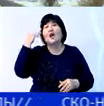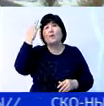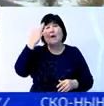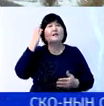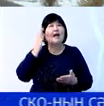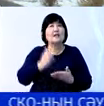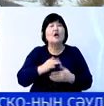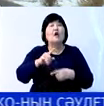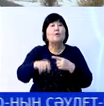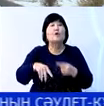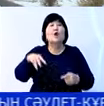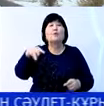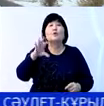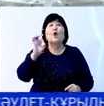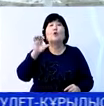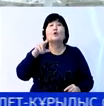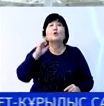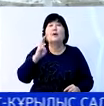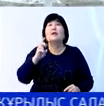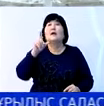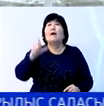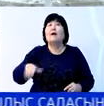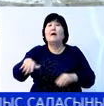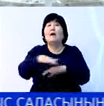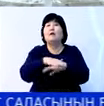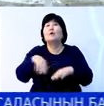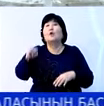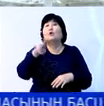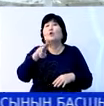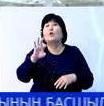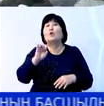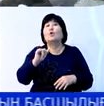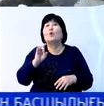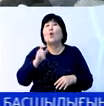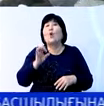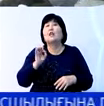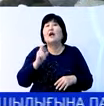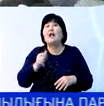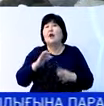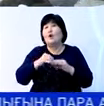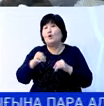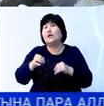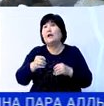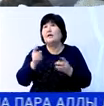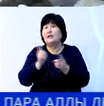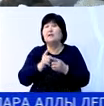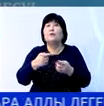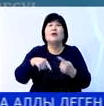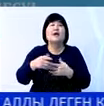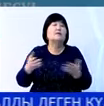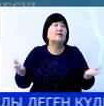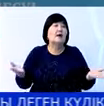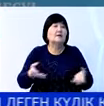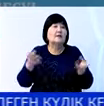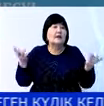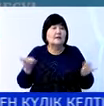мақсатында. Мұнан соң Мұса Оспанұлының халықпен кездесуі Дүрөңқар ауылында жалғасты. Аудан әкімі кәсіпкерлікті дамыту жолдары мен кәсіптің қай түрі қажет